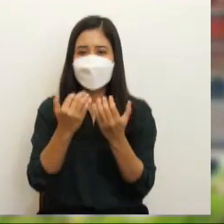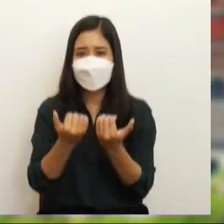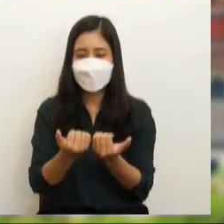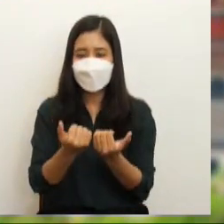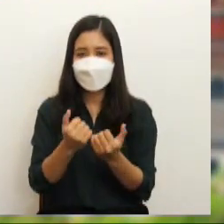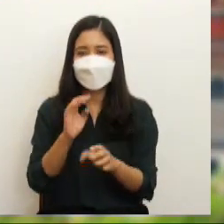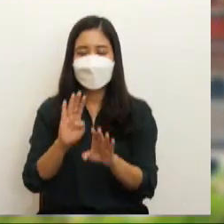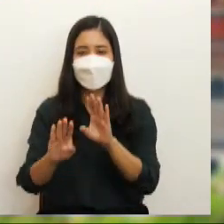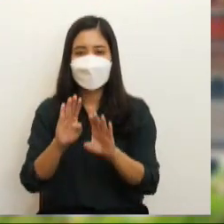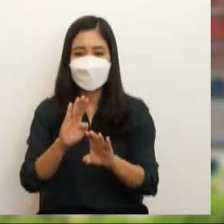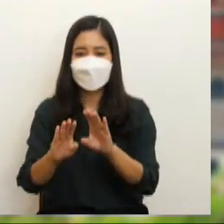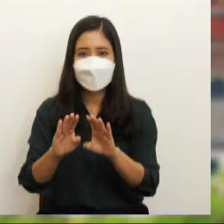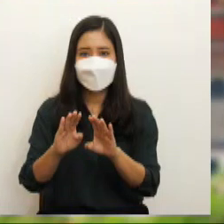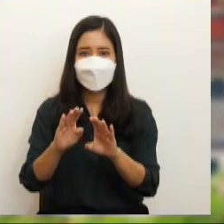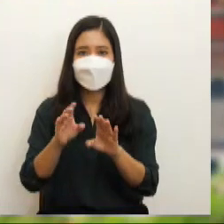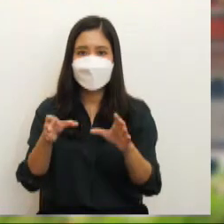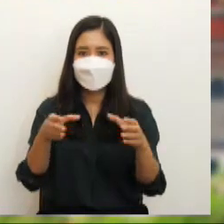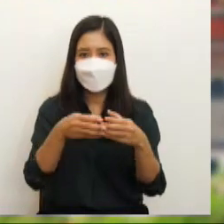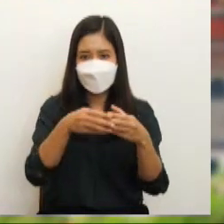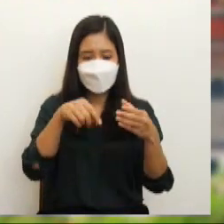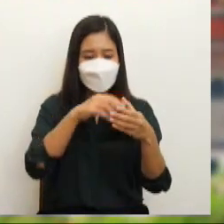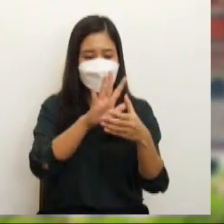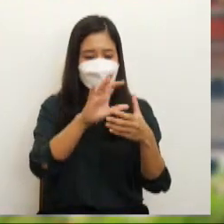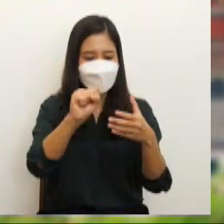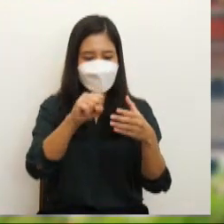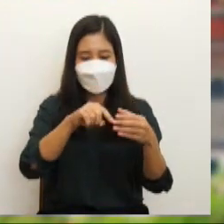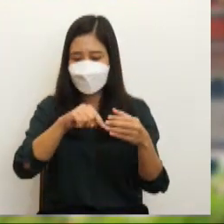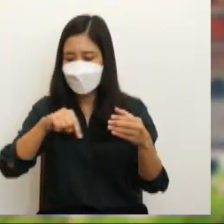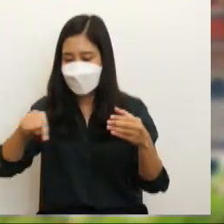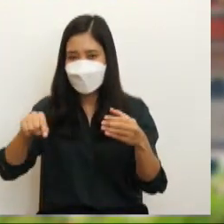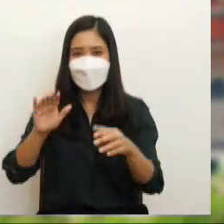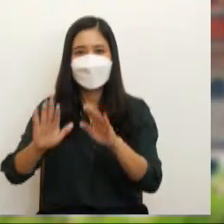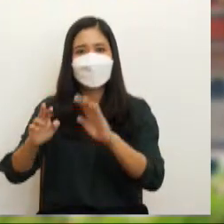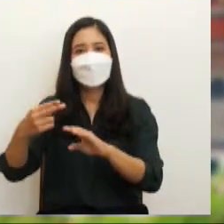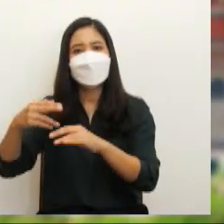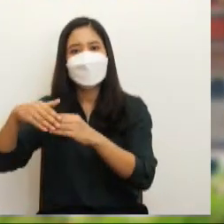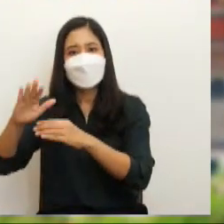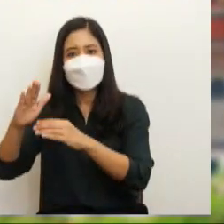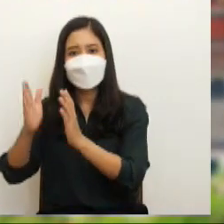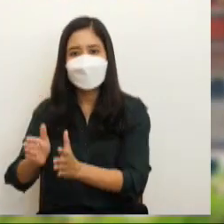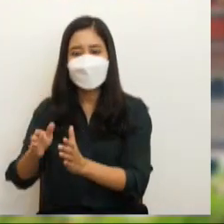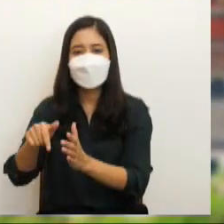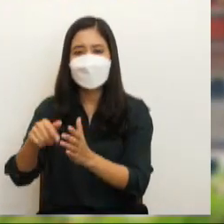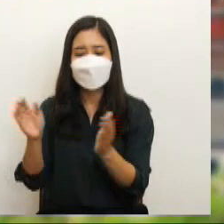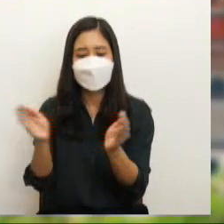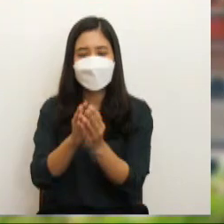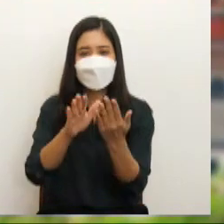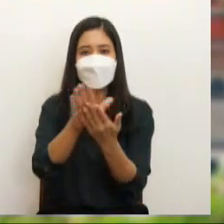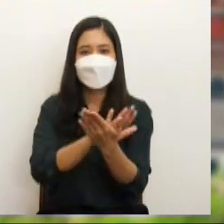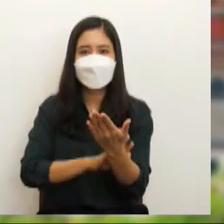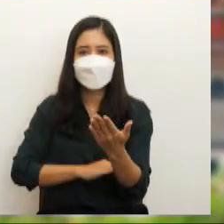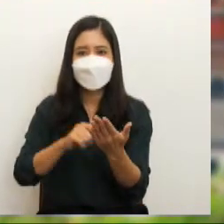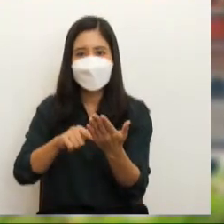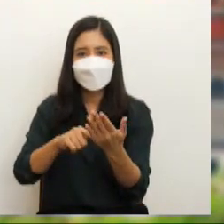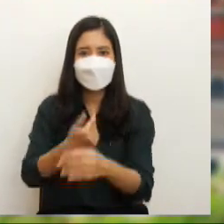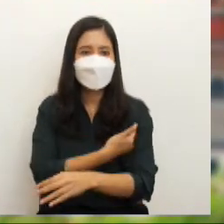ก 746,000 คนนะครับโดยประมาณนั้นนะครับเป็นจำนวนเยอะนะครับทั้งประเทศฉีดวัคซีนไปแล้วเท่